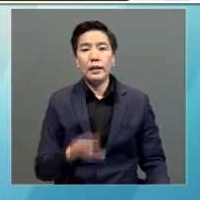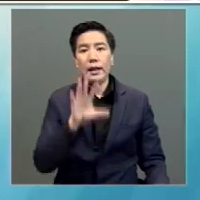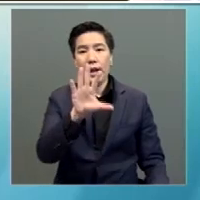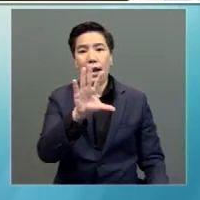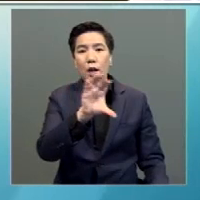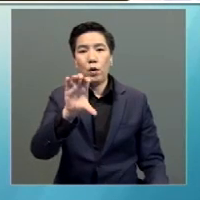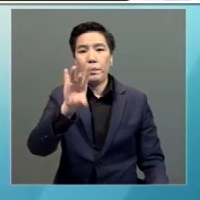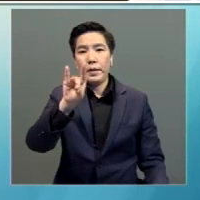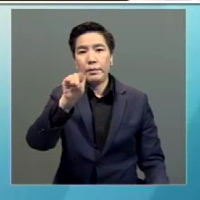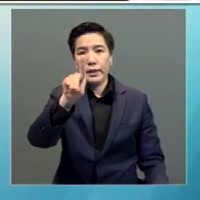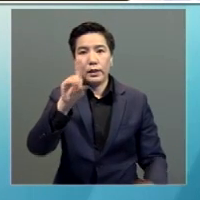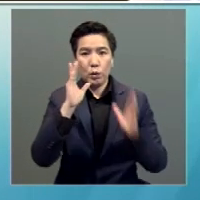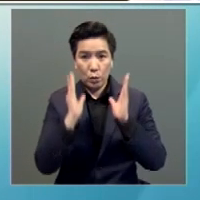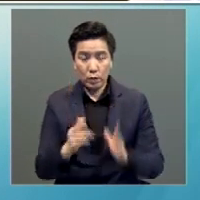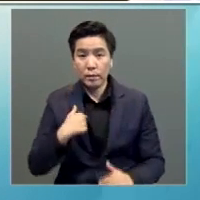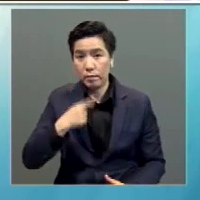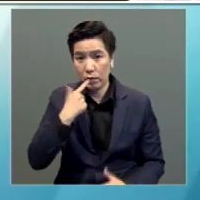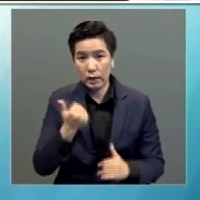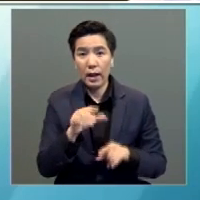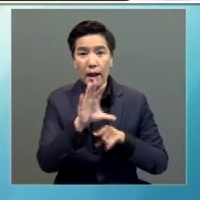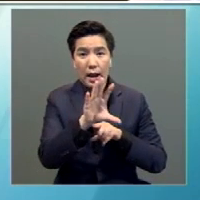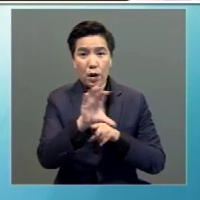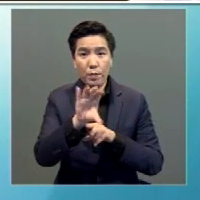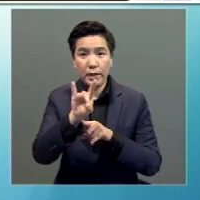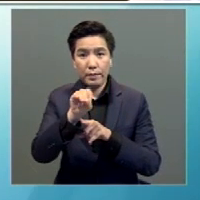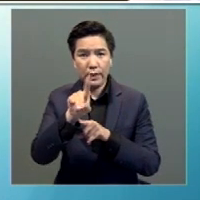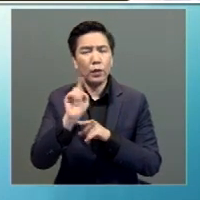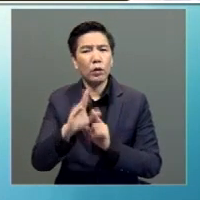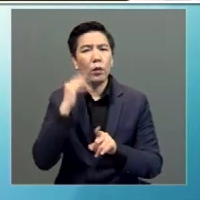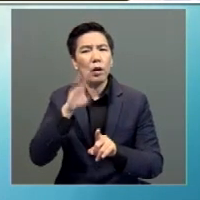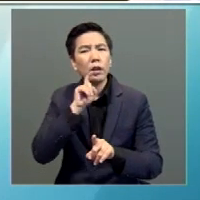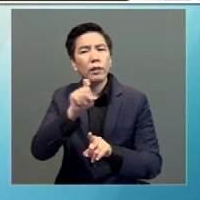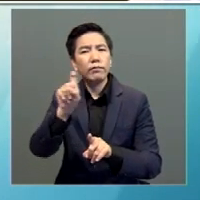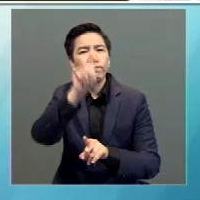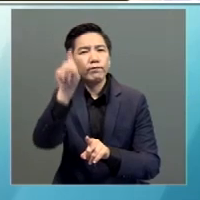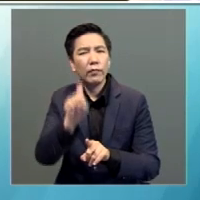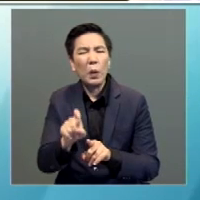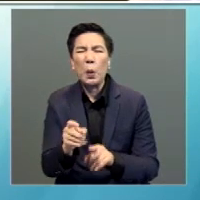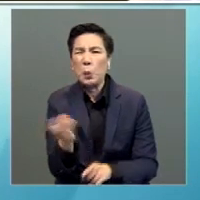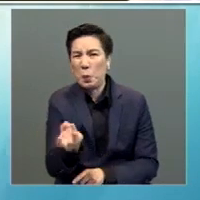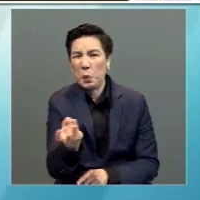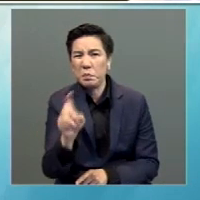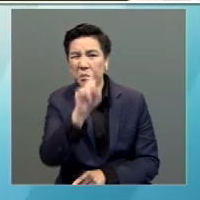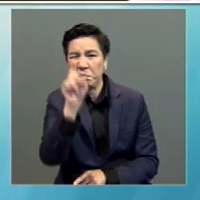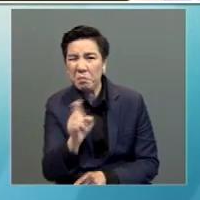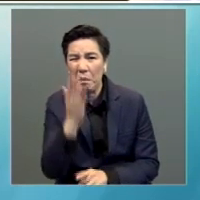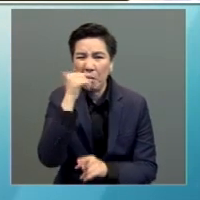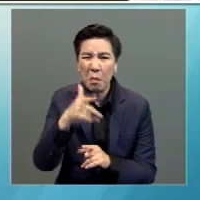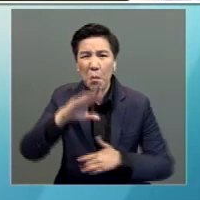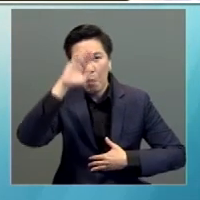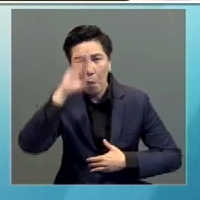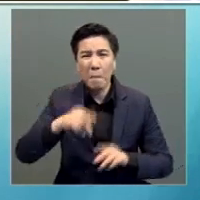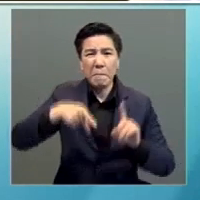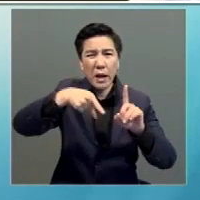581รายเรียนว่าตัวเลขนี้หลายคนถามผมมานะครับว่าต่ำกว่าความเป็นจริงไหมป่วยกันตั้